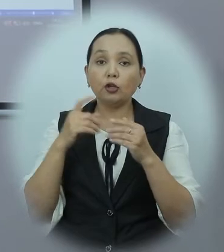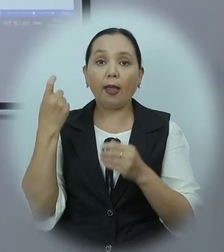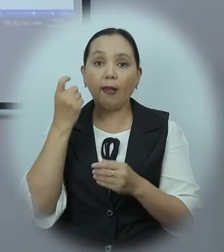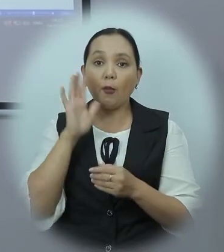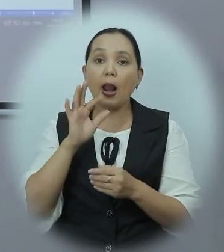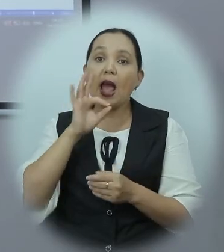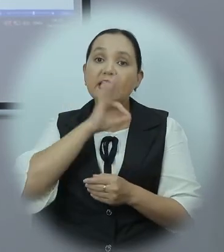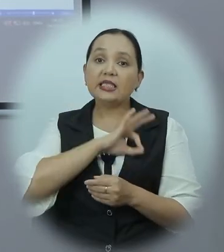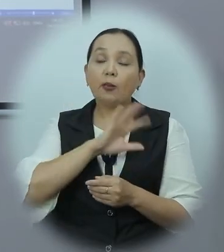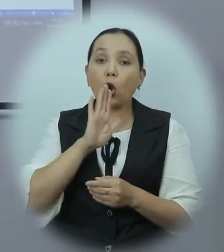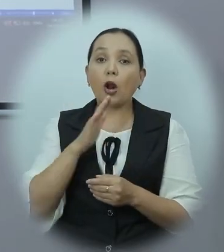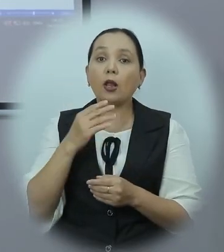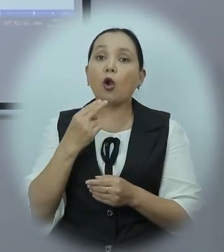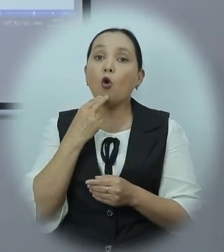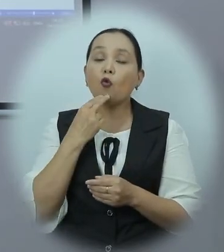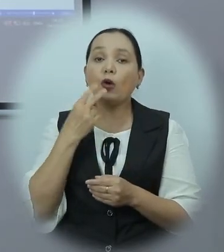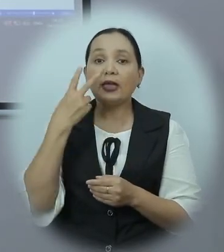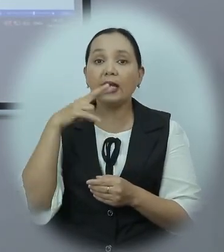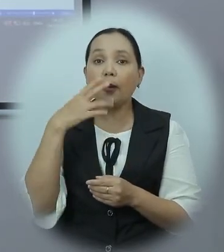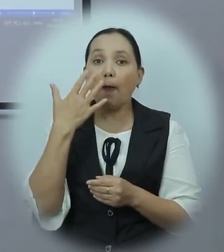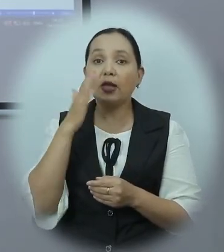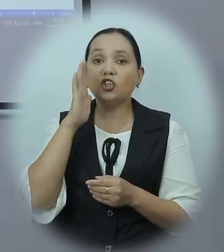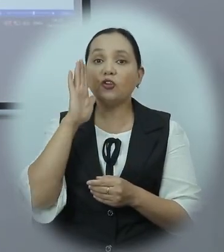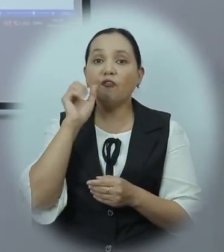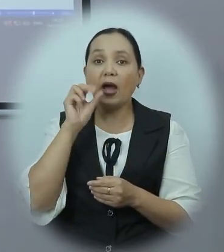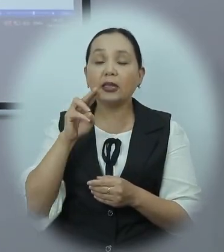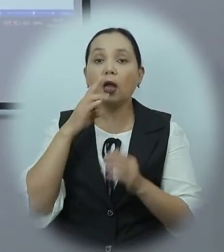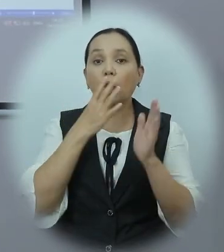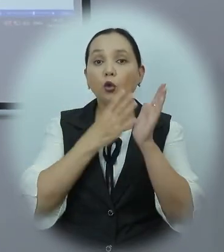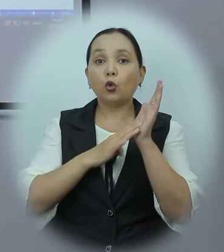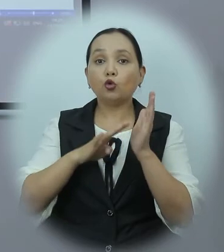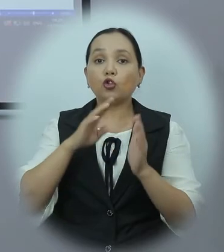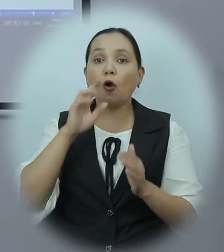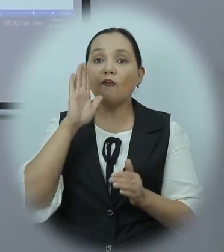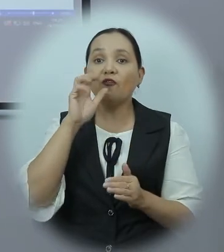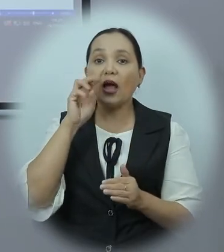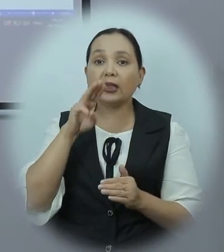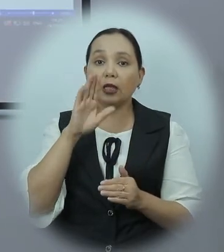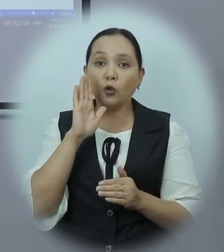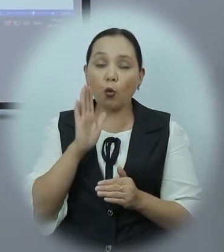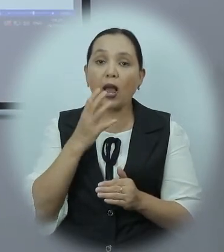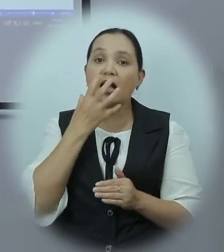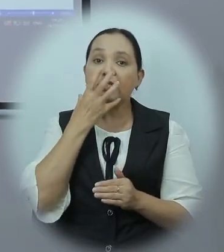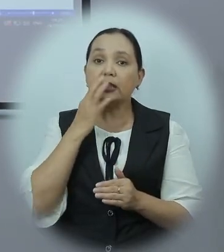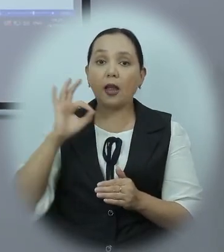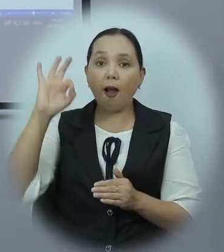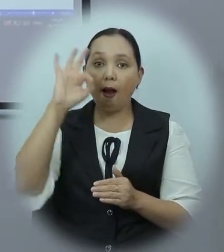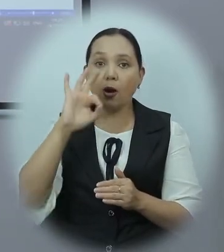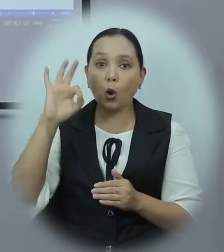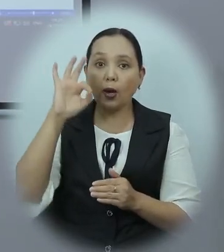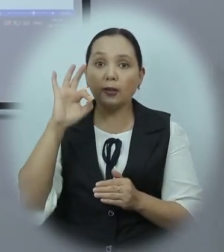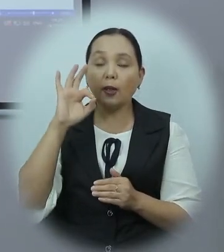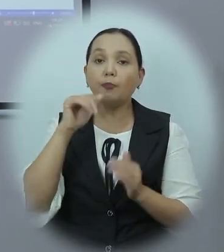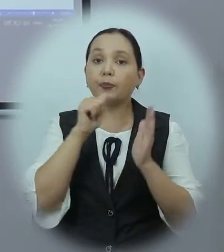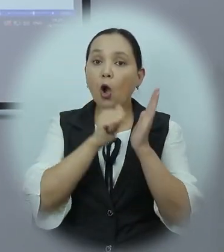Iste'mol qiladigan quvvatlari 25 vattdan 90 vattgacha bo'ladi. Issiqlik harorati